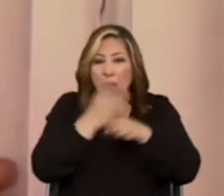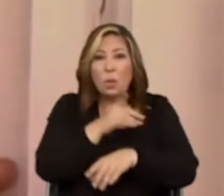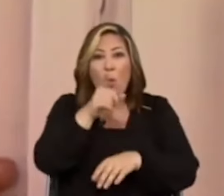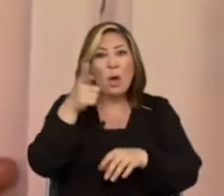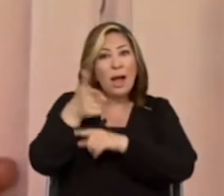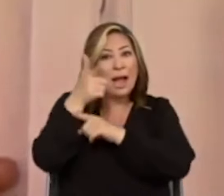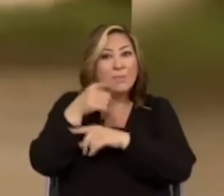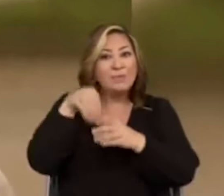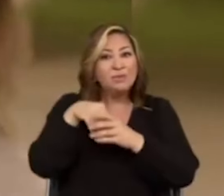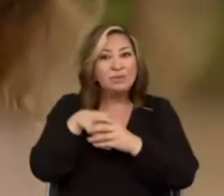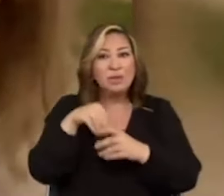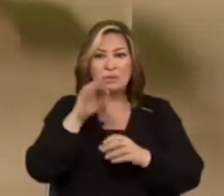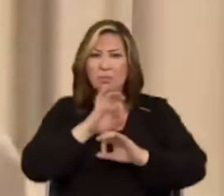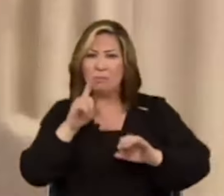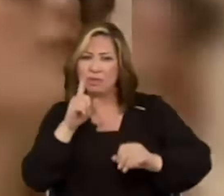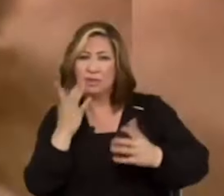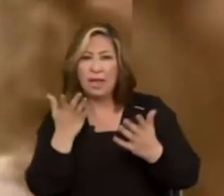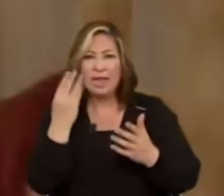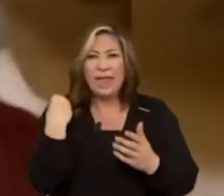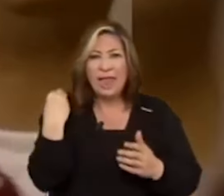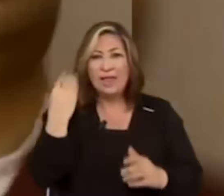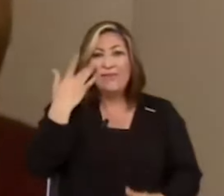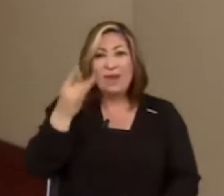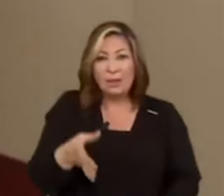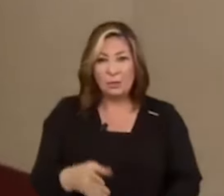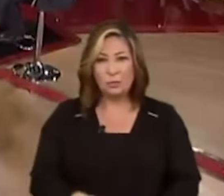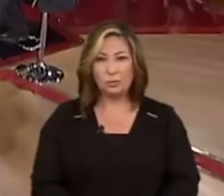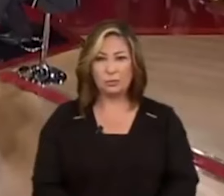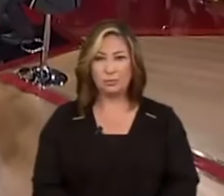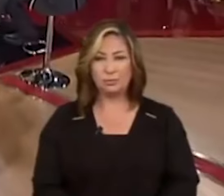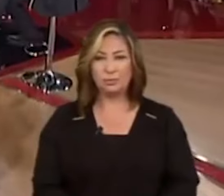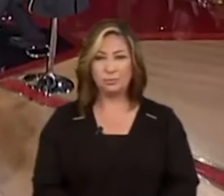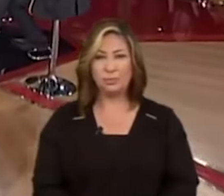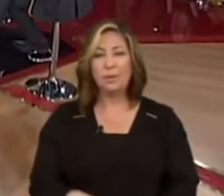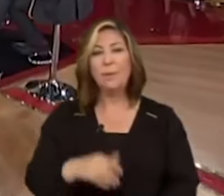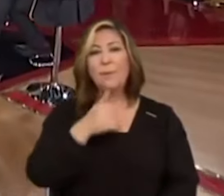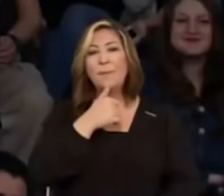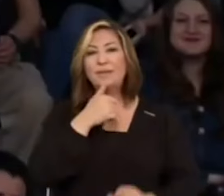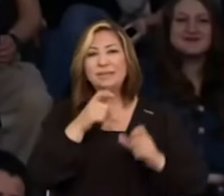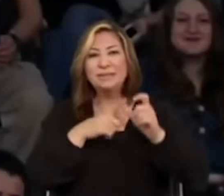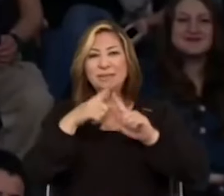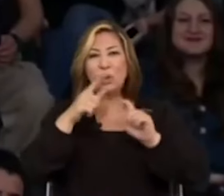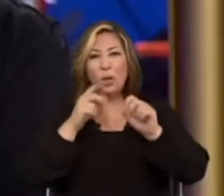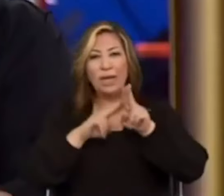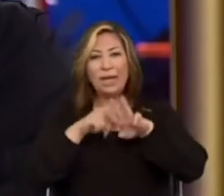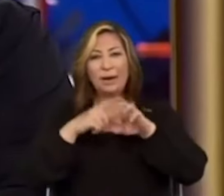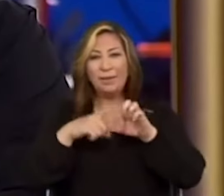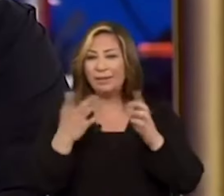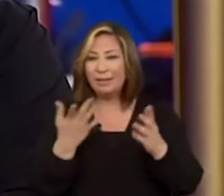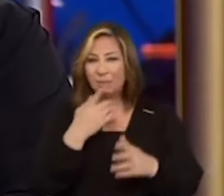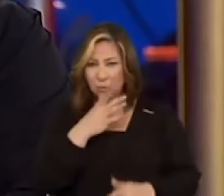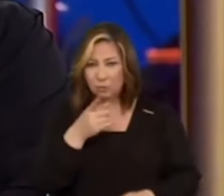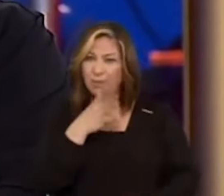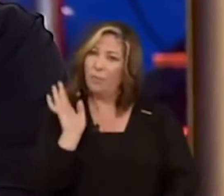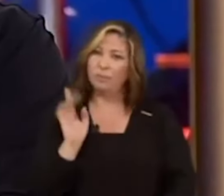klipte bildiğin stalkerlık yapıyormuşsun. Yeni yeni fark ediyoruz. Yerim. Baba, stalker nedir biliyor musunuz? İlk defa